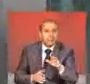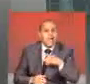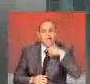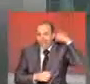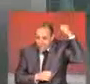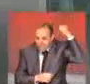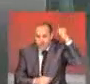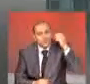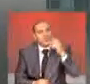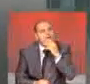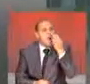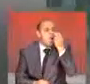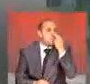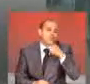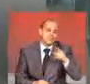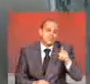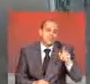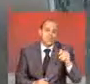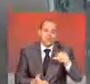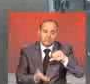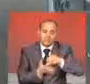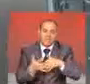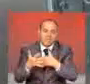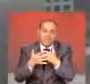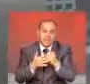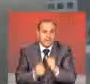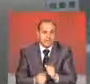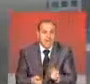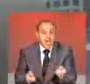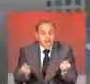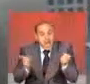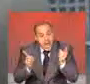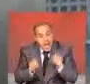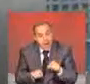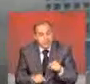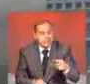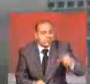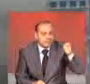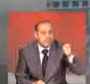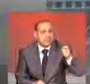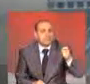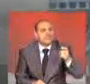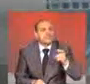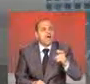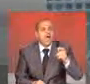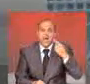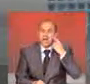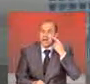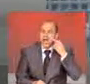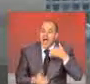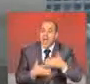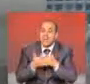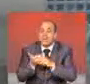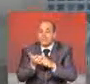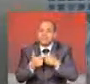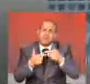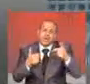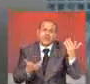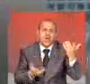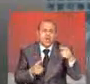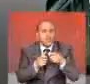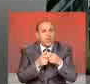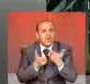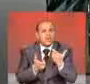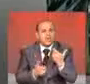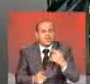من قبل أعوان الأمن في نيويورك. لتتكرر عمليات القتل في حق السود الأمريكيين من أصول مختلفة،